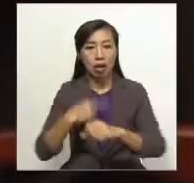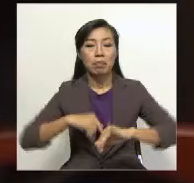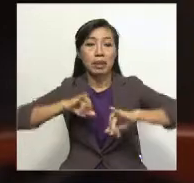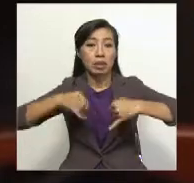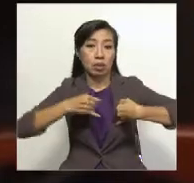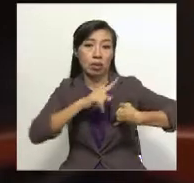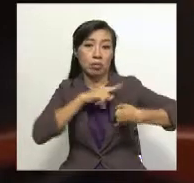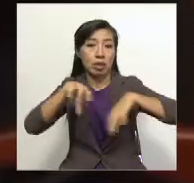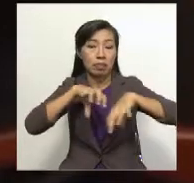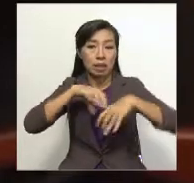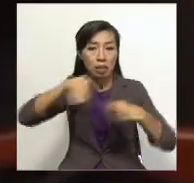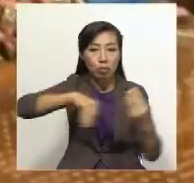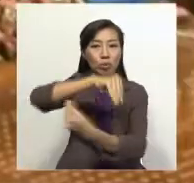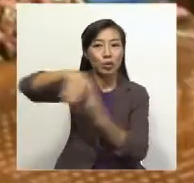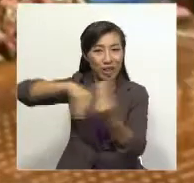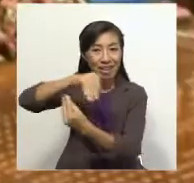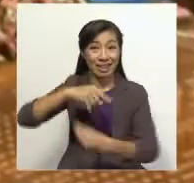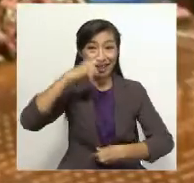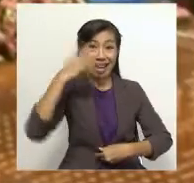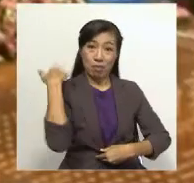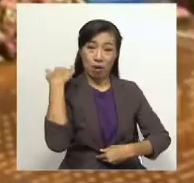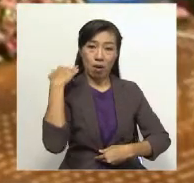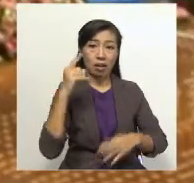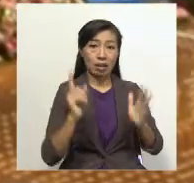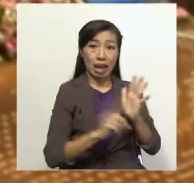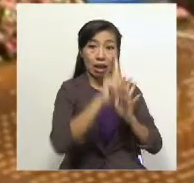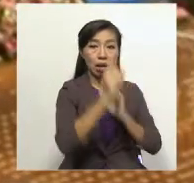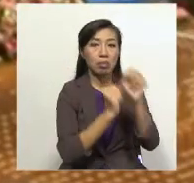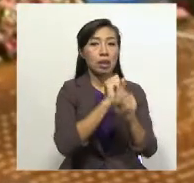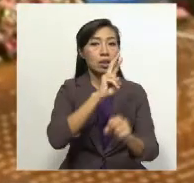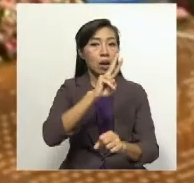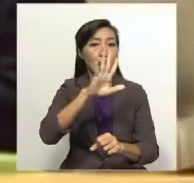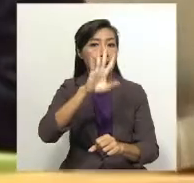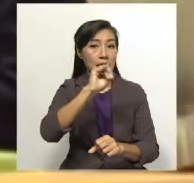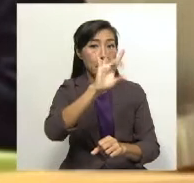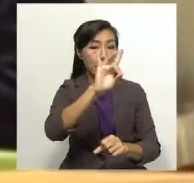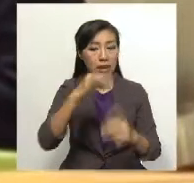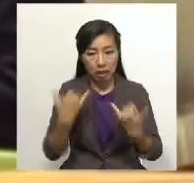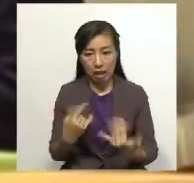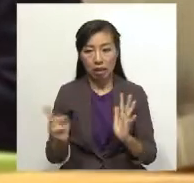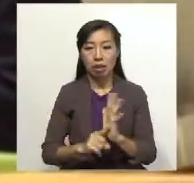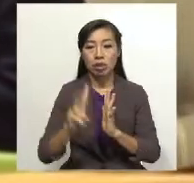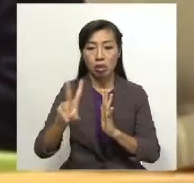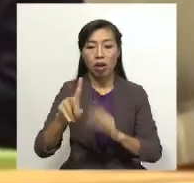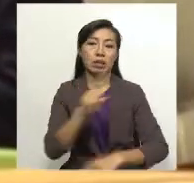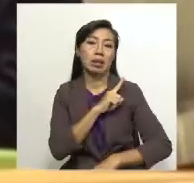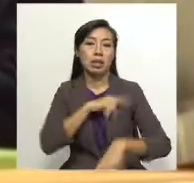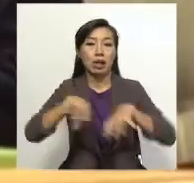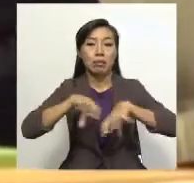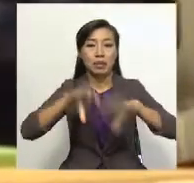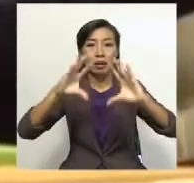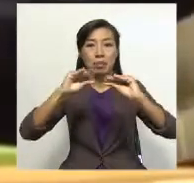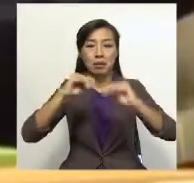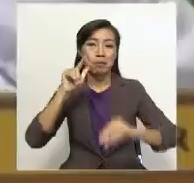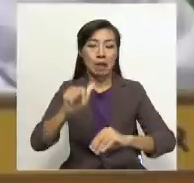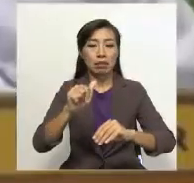เมื่อปี2548และครั้งนี้เป็นครั้งที่2ที่ประเทศไทยจะได้เป็นเจ้าภาพจัดการประชุมอีกครั้งโ